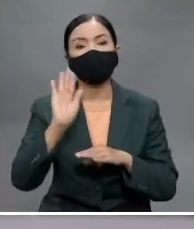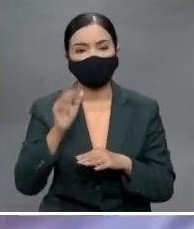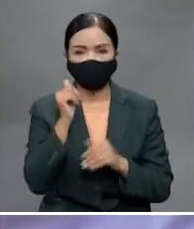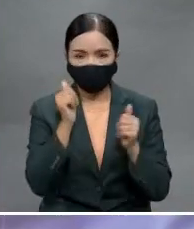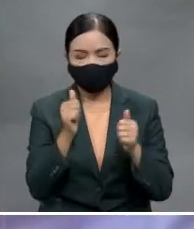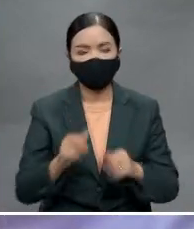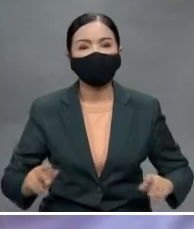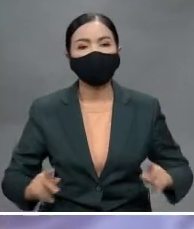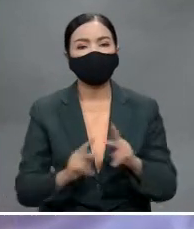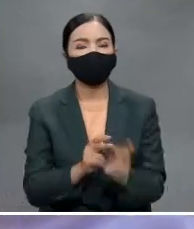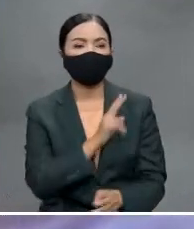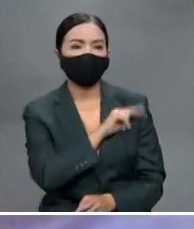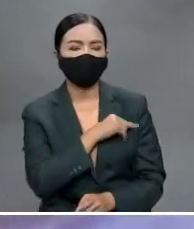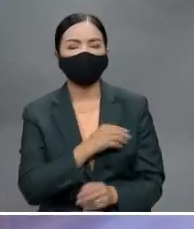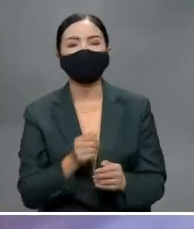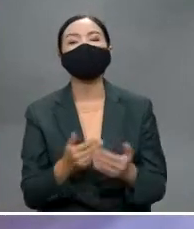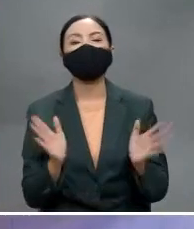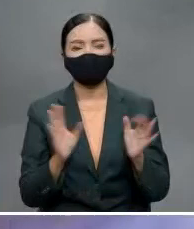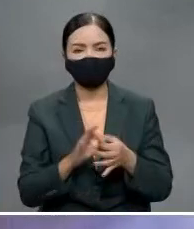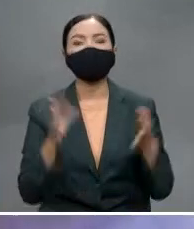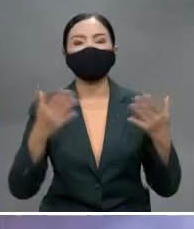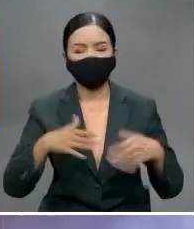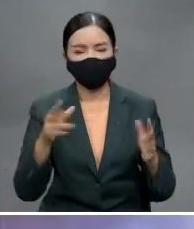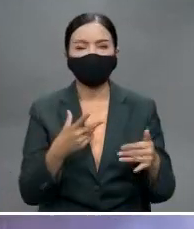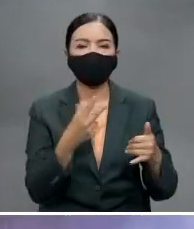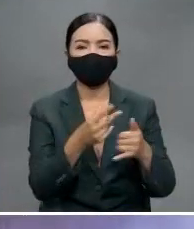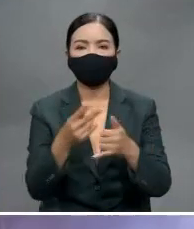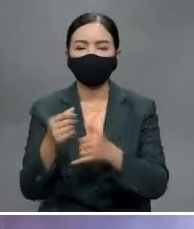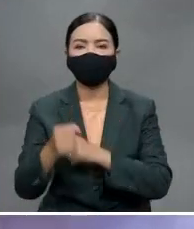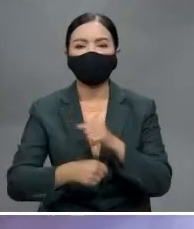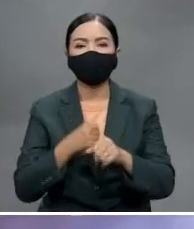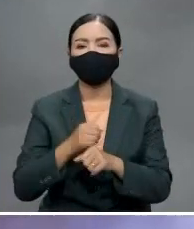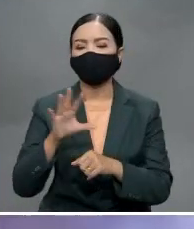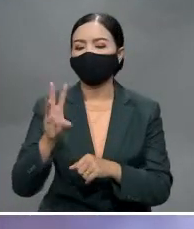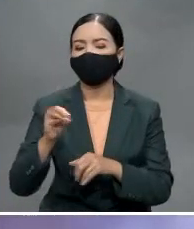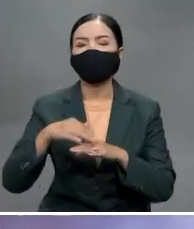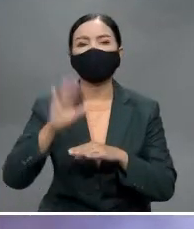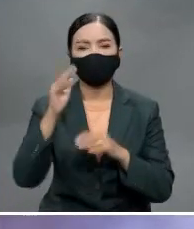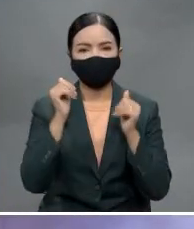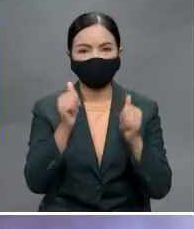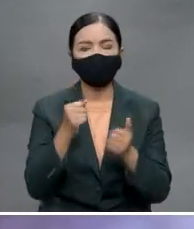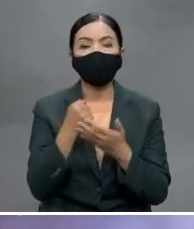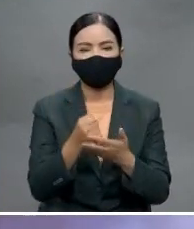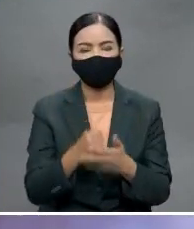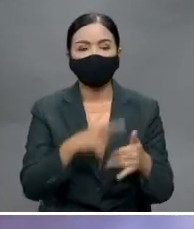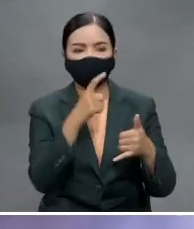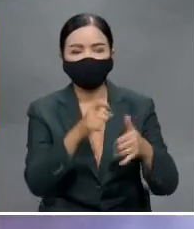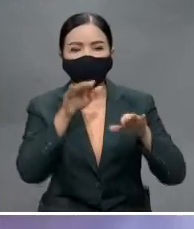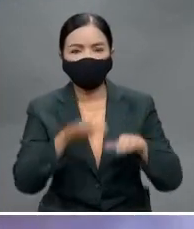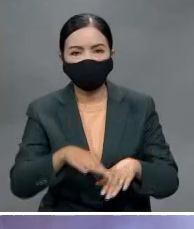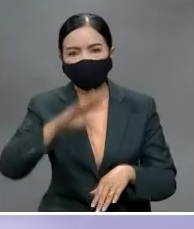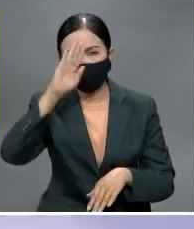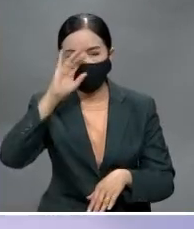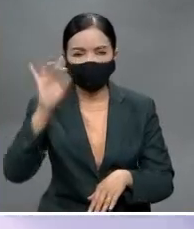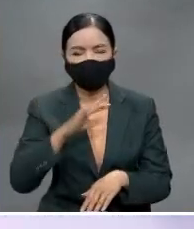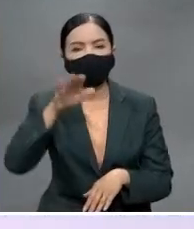สาธารณสุขคลายล๊อคตรงนี้เรียบร้อยเอาไปฉีดในผู้สูงอายุ 60ปีขึ้นไปก็จะช่วยลดการเสียชีวิตและการเจ็บป่วย